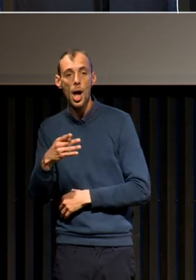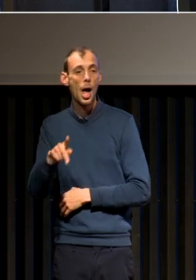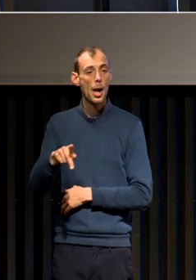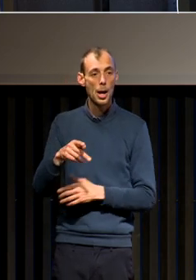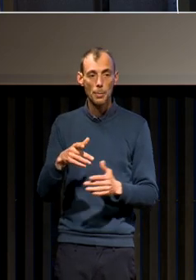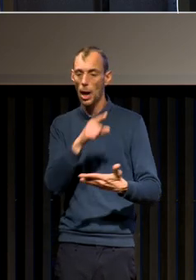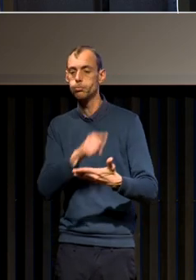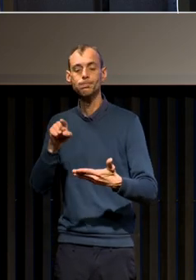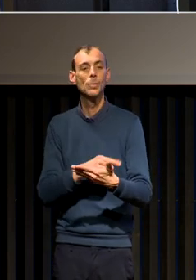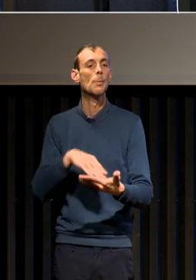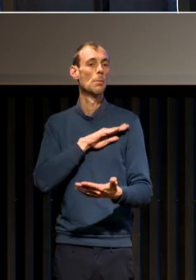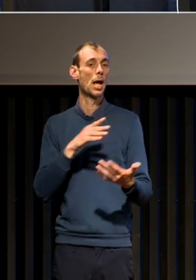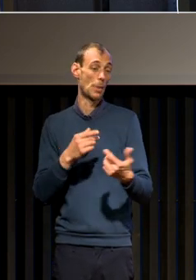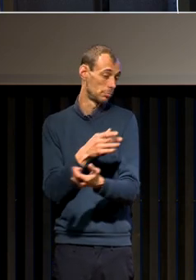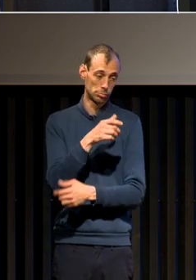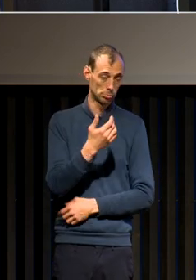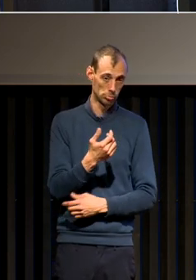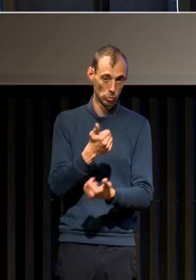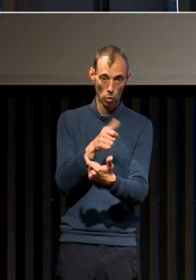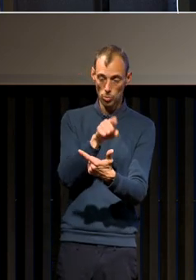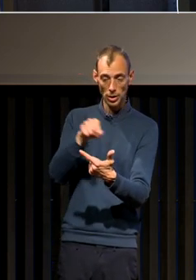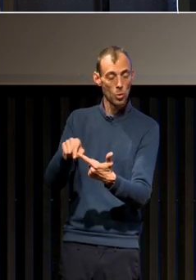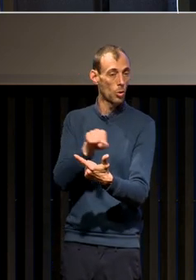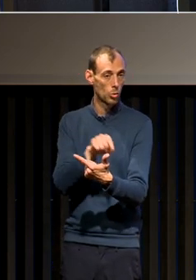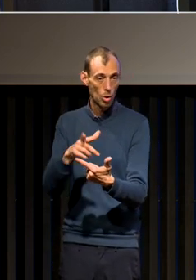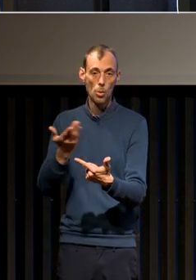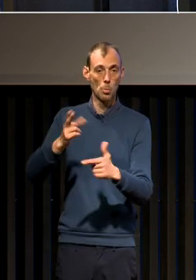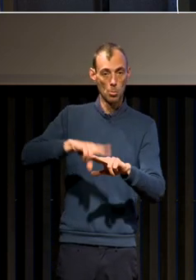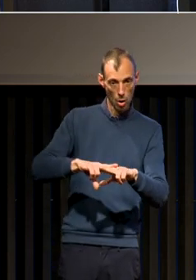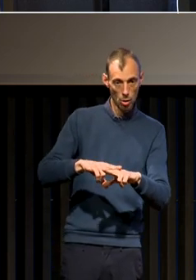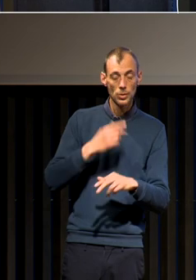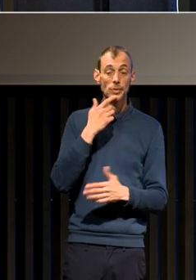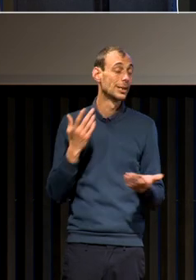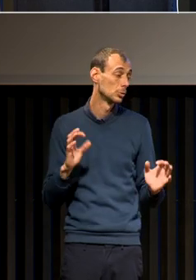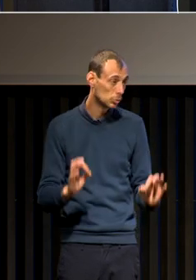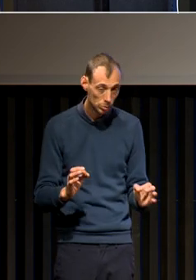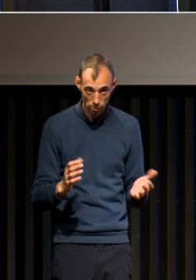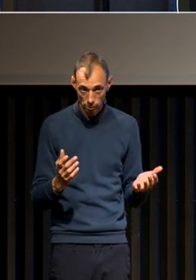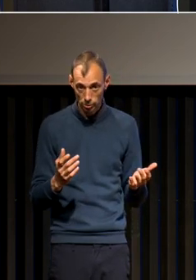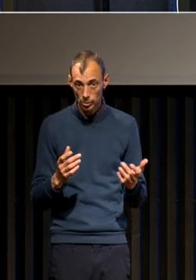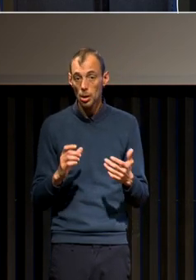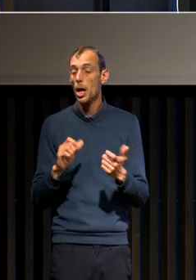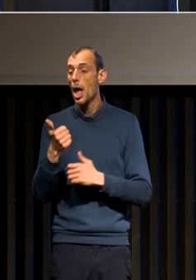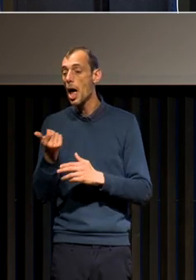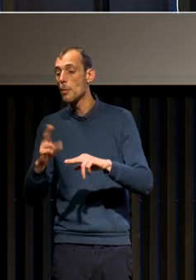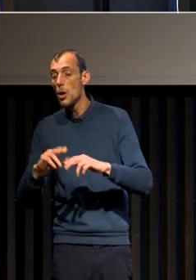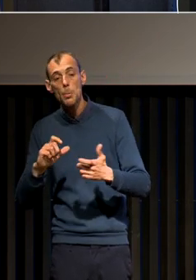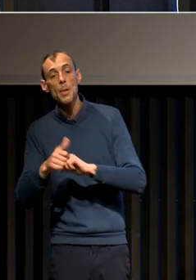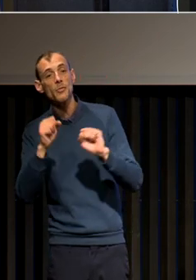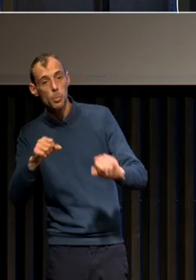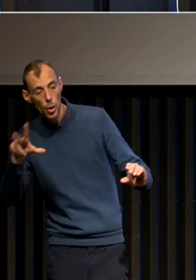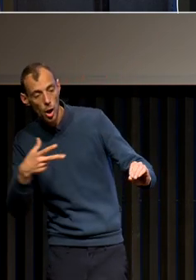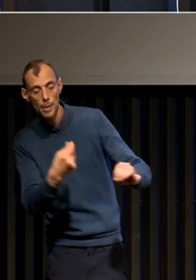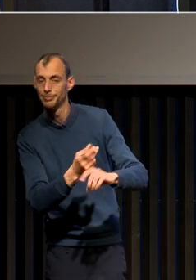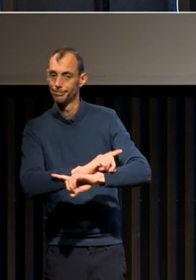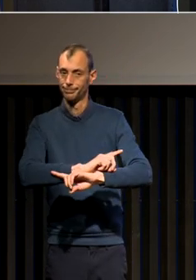Alors, l'AMP post-mortem n'est pas autorisée en France. Une femme ne peut